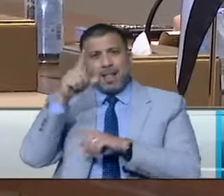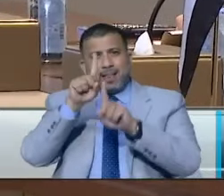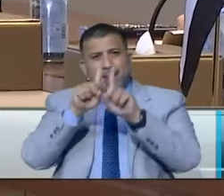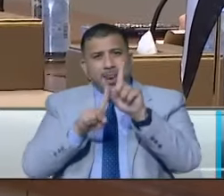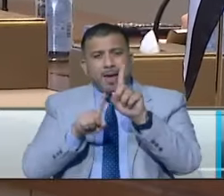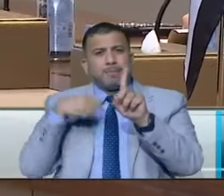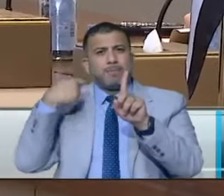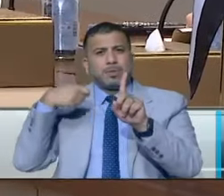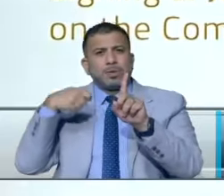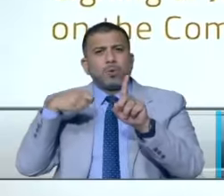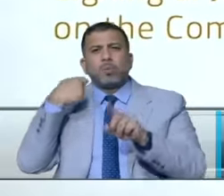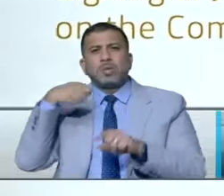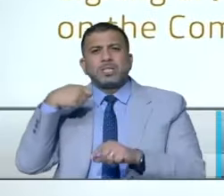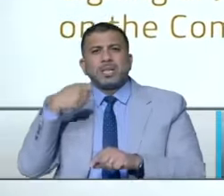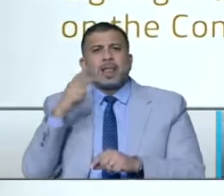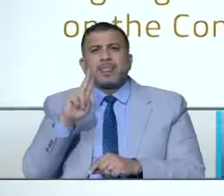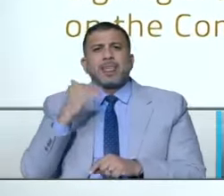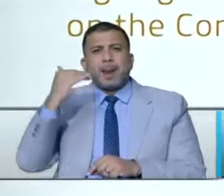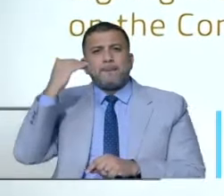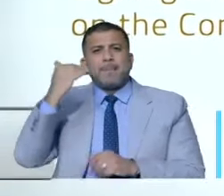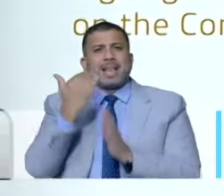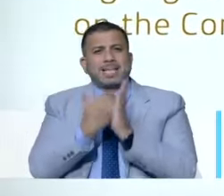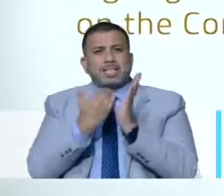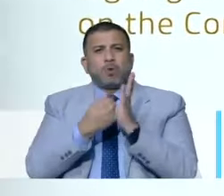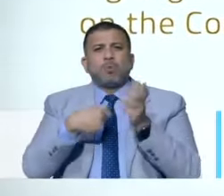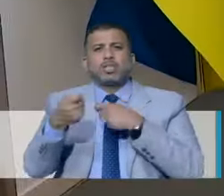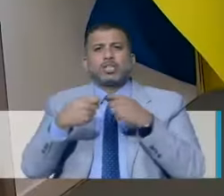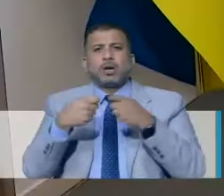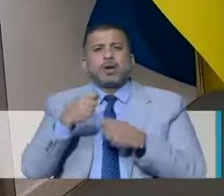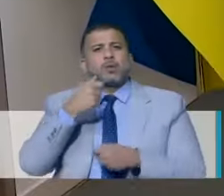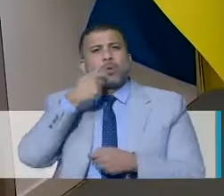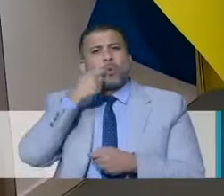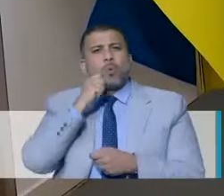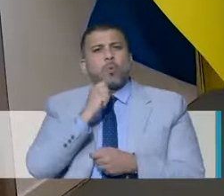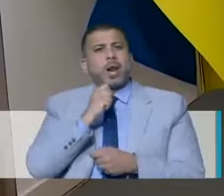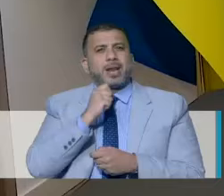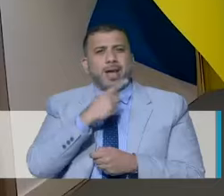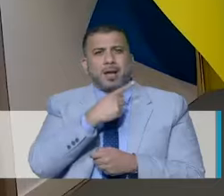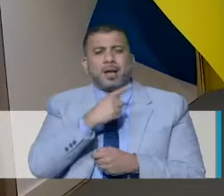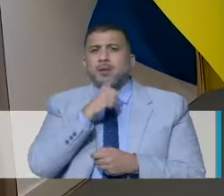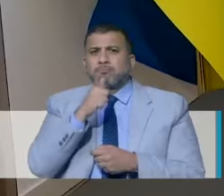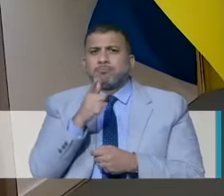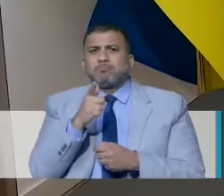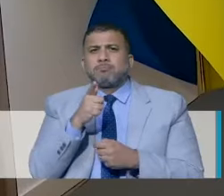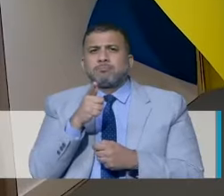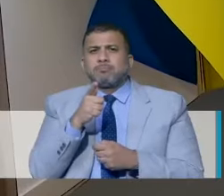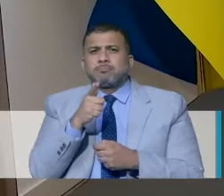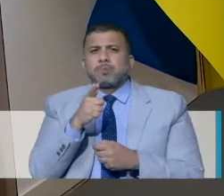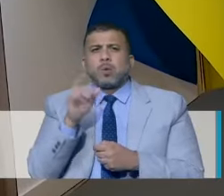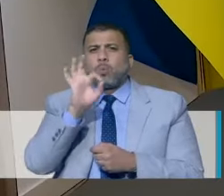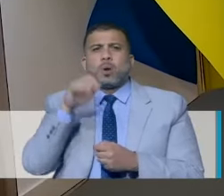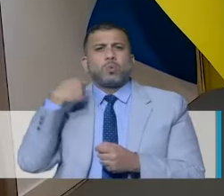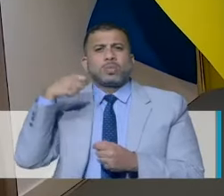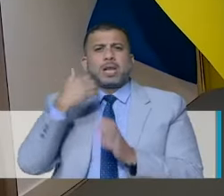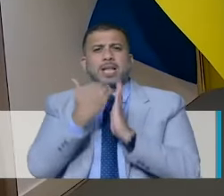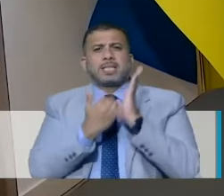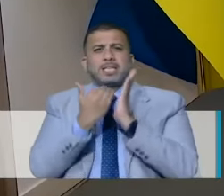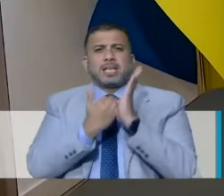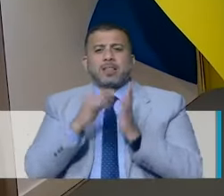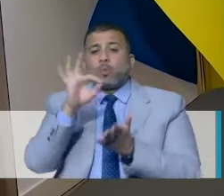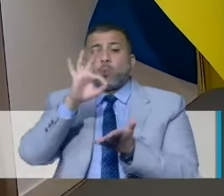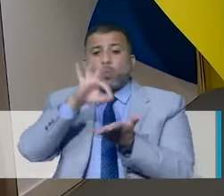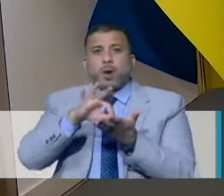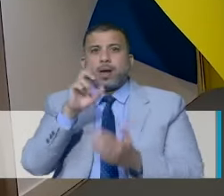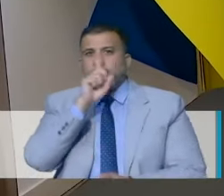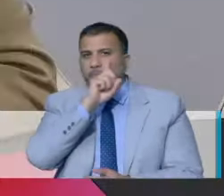لرئيس مجلس الوزراء ووزير التنميه الاقتصاديه والتجاره في اوكرانيا وذلك في مقر وزاره الاقتصادي